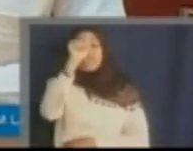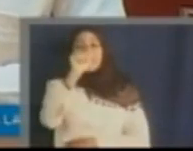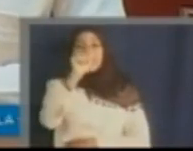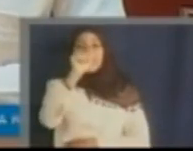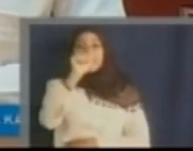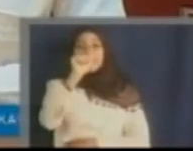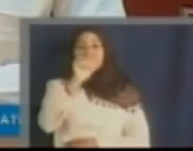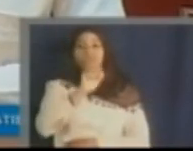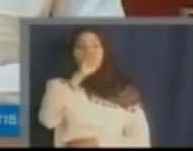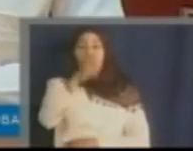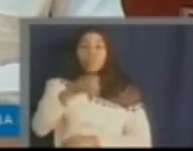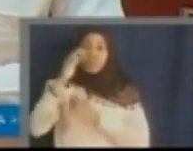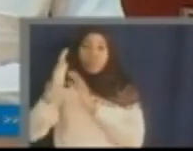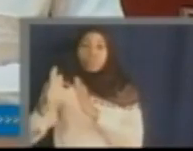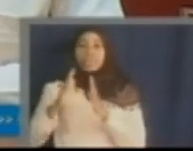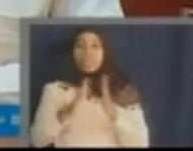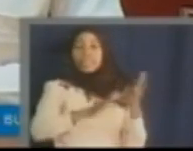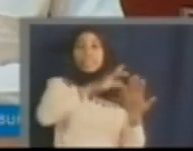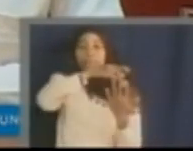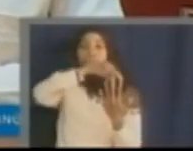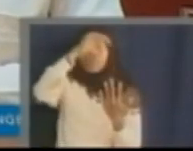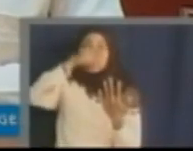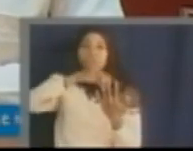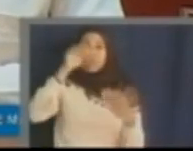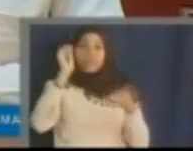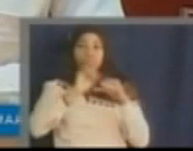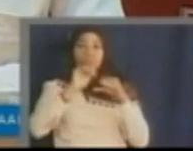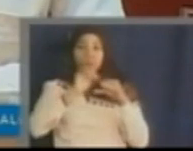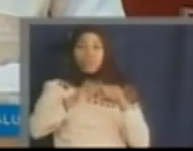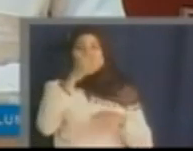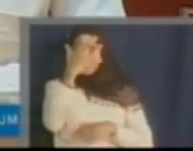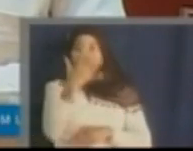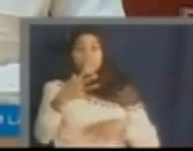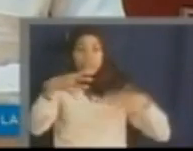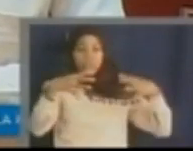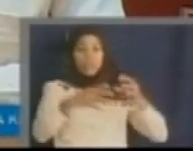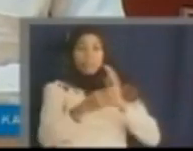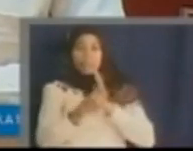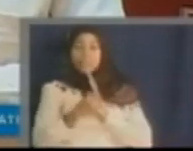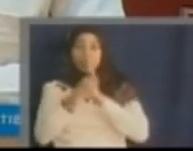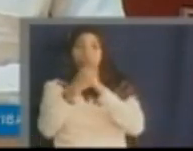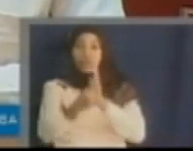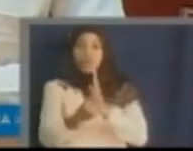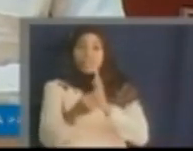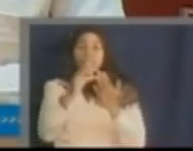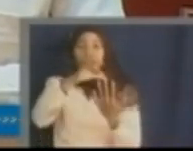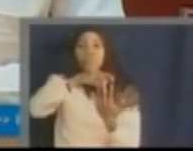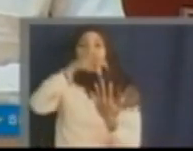Kwamba utaratibu wa uteuzi wa wajumbe watano wa kamati ya uongozi walioteuliwa kwa mujibu wa kanuni